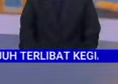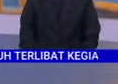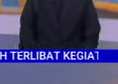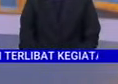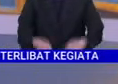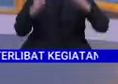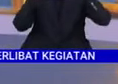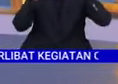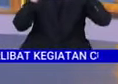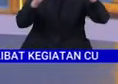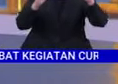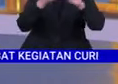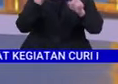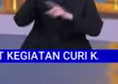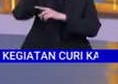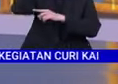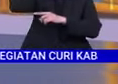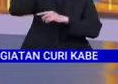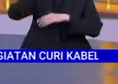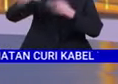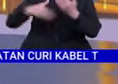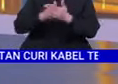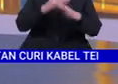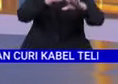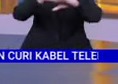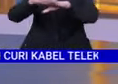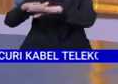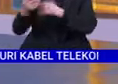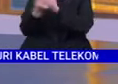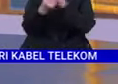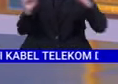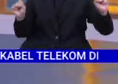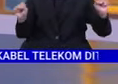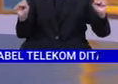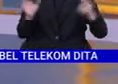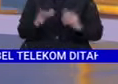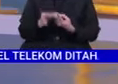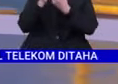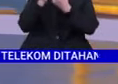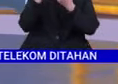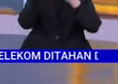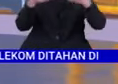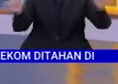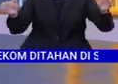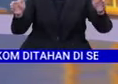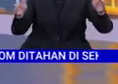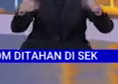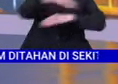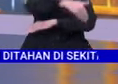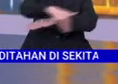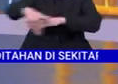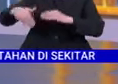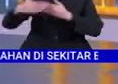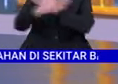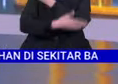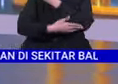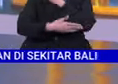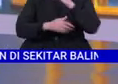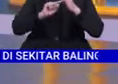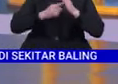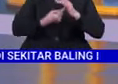Fokus dari Sabah petang ini semua pihak diajak membuat persediaan khusus untuk pembukaan smule sempadan negara bermula